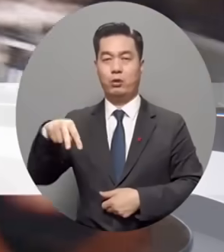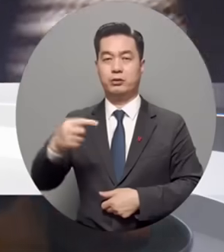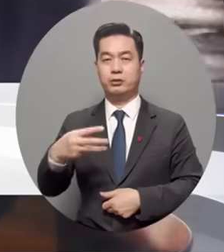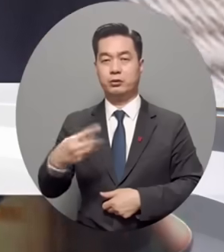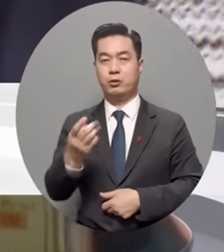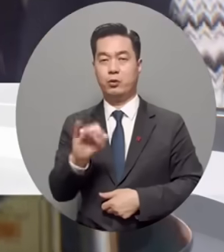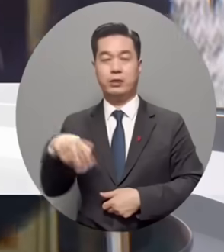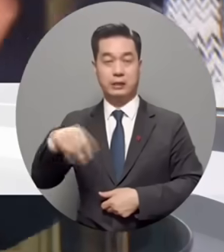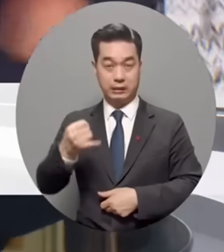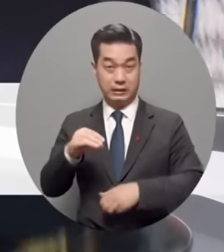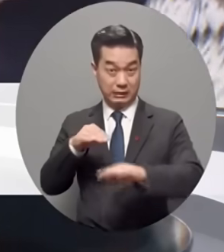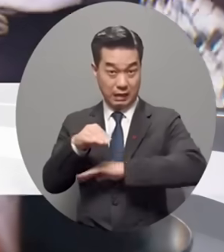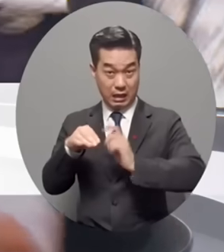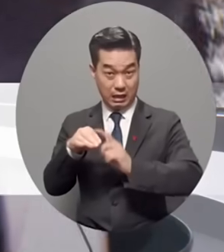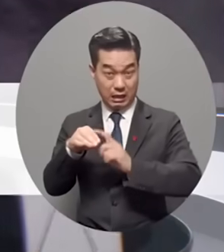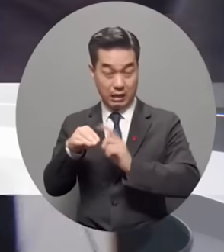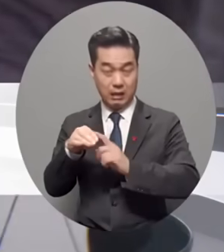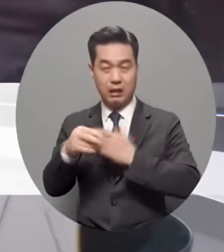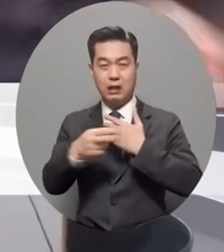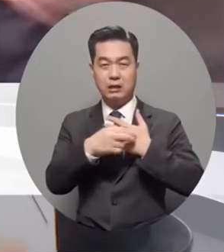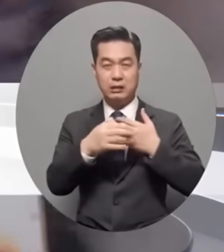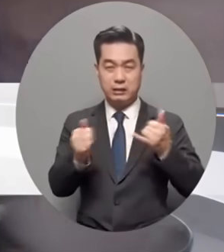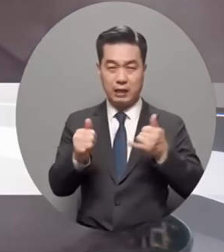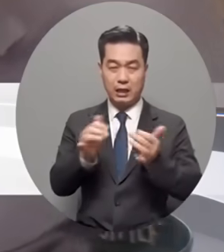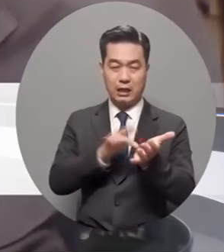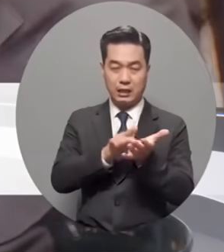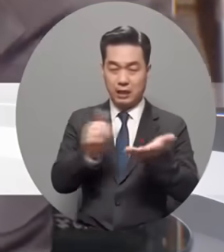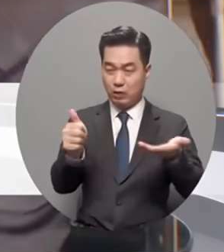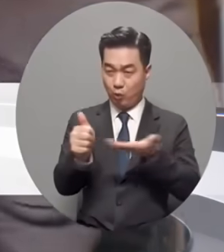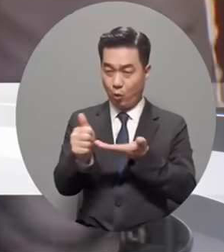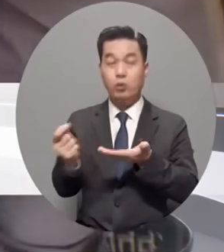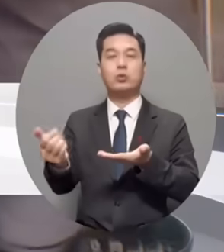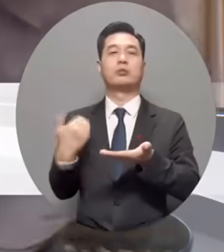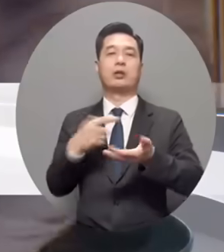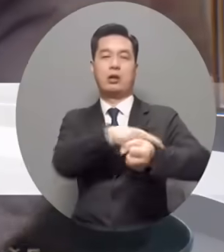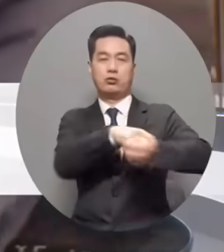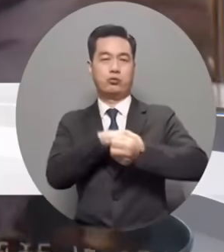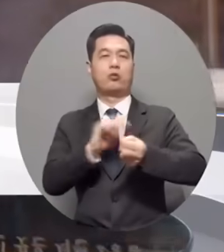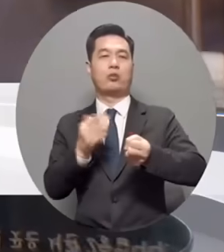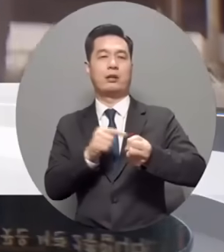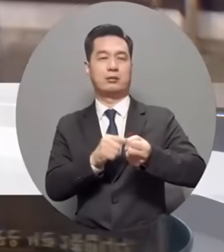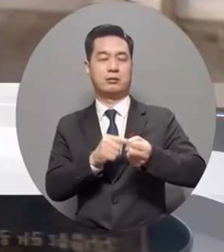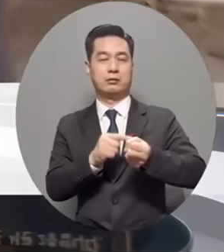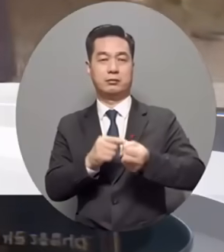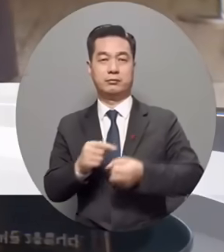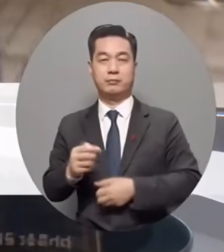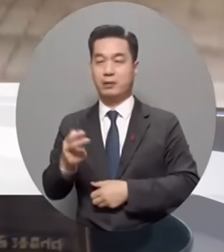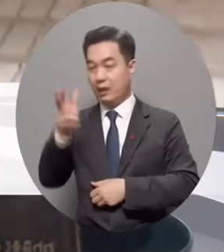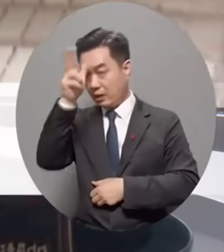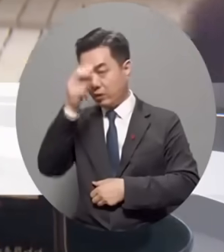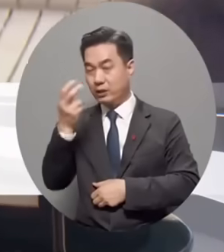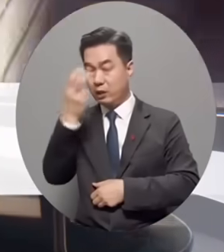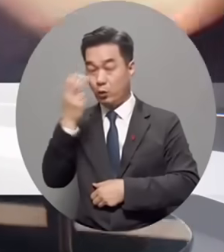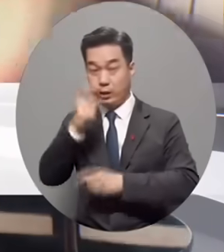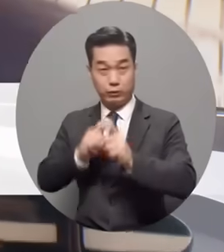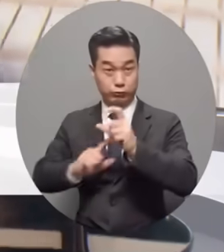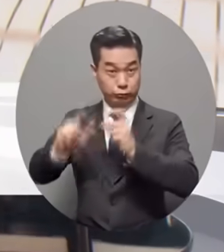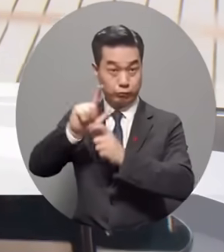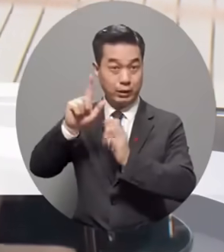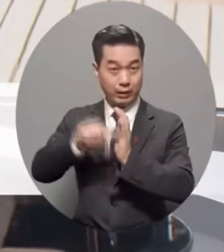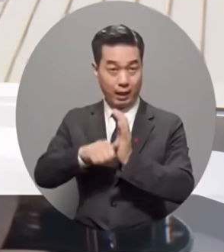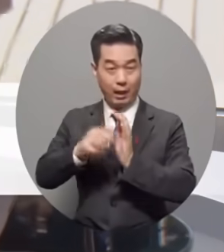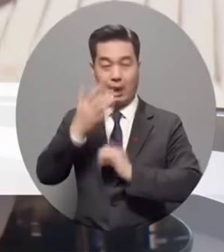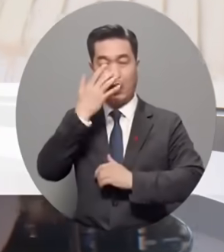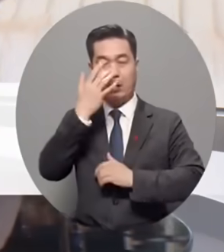약물을 처방해줬던 의사 역시 조금 전에 구속이 됐습니다. 경찰 추가 조사에서 이 의사가 마취